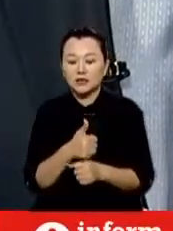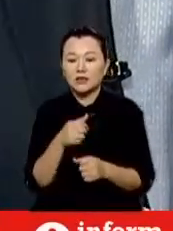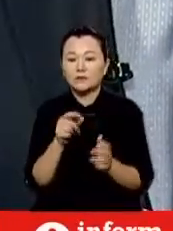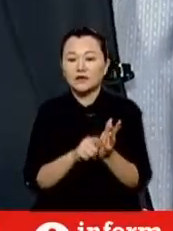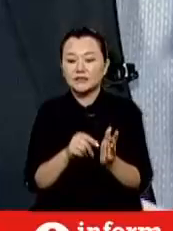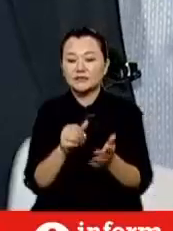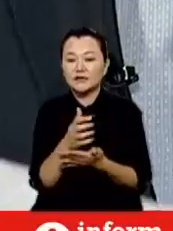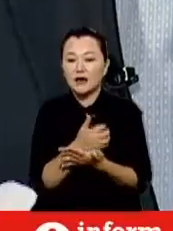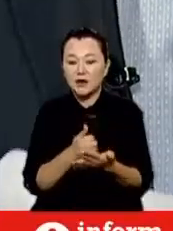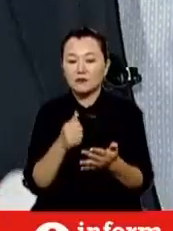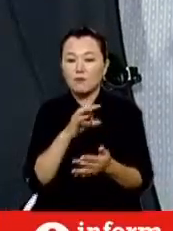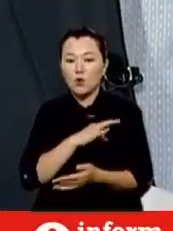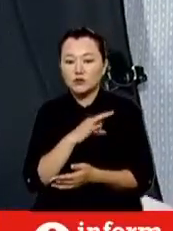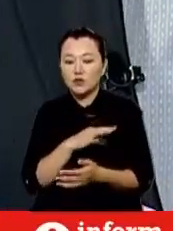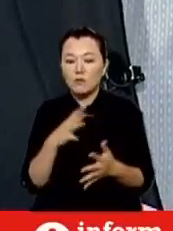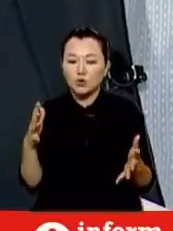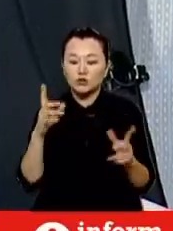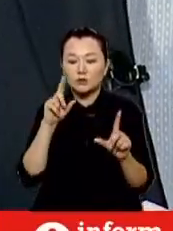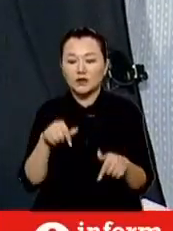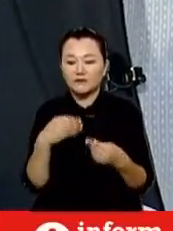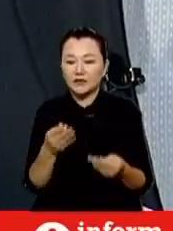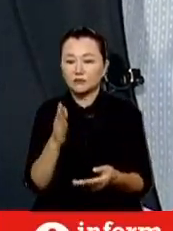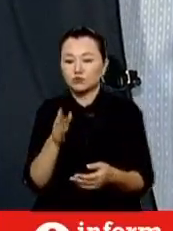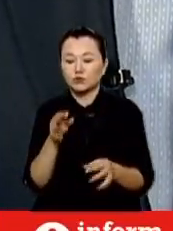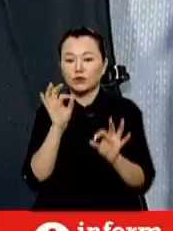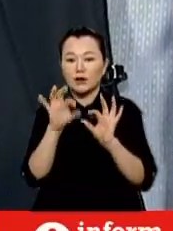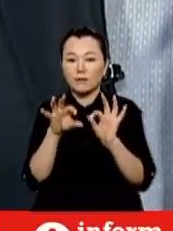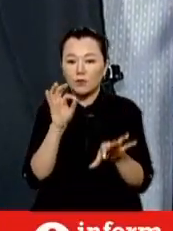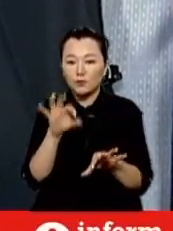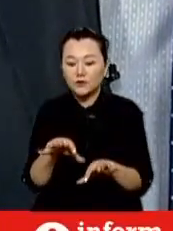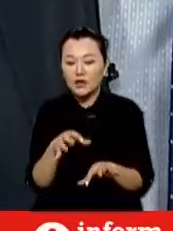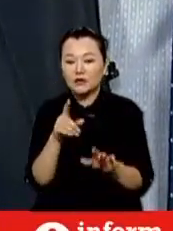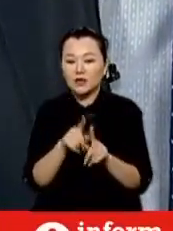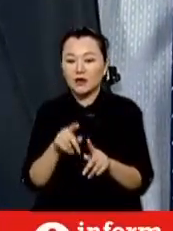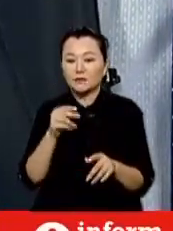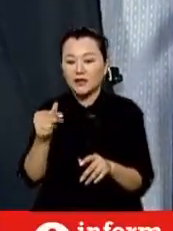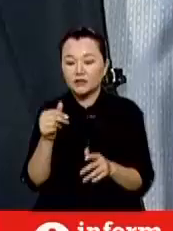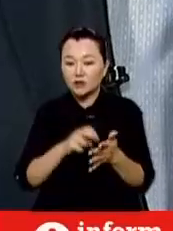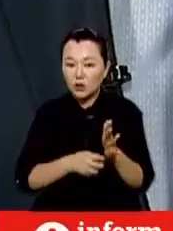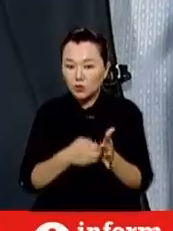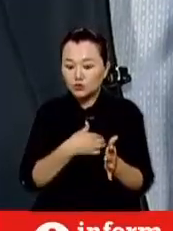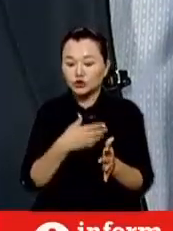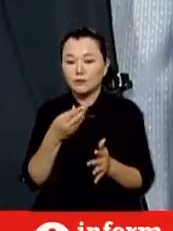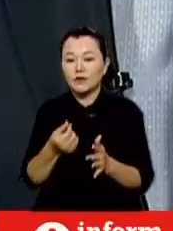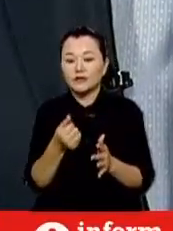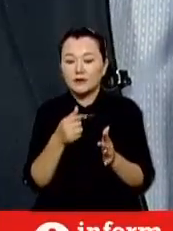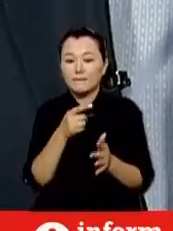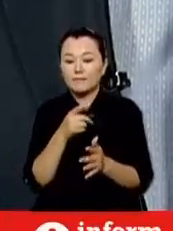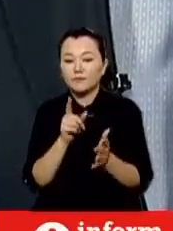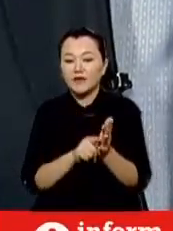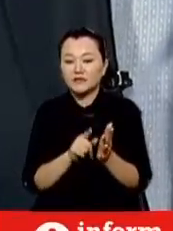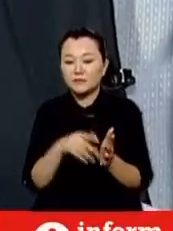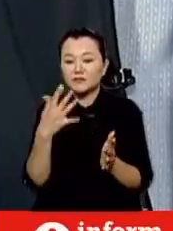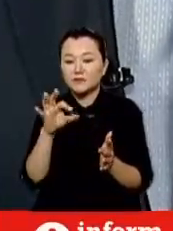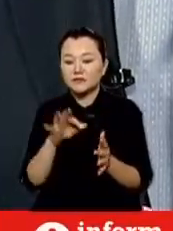жинақтарын қолдануға көбірек құқық берілетінін еске салды. Сөйтіп салымшыларға зейнетақы жинақтарының 50%-нан аспайтын